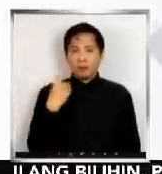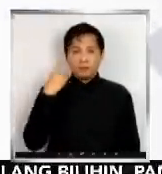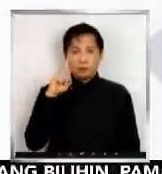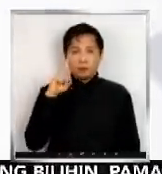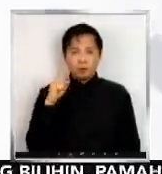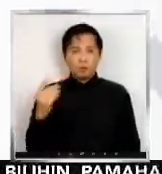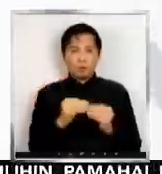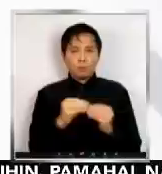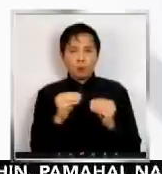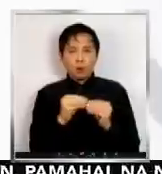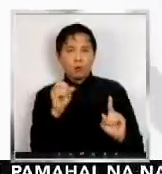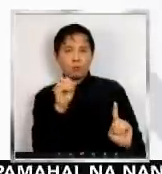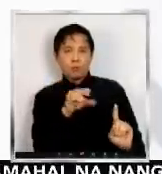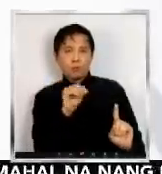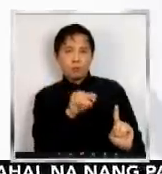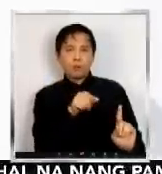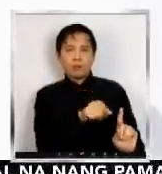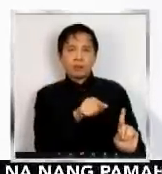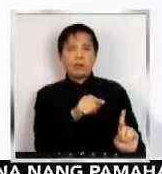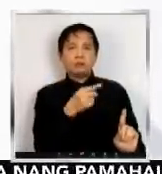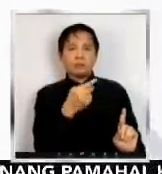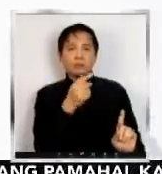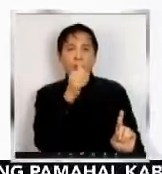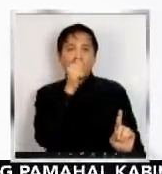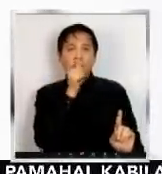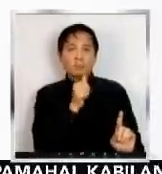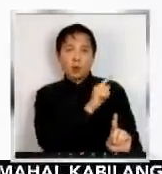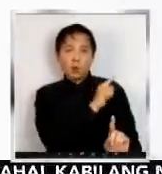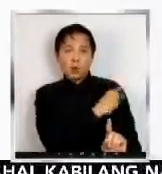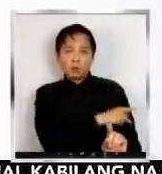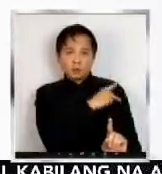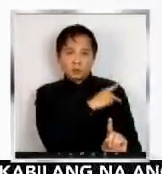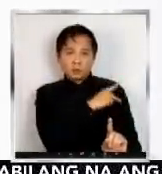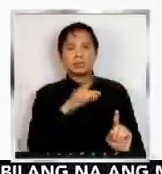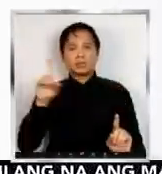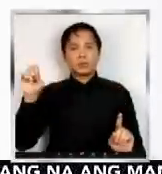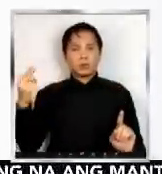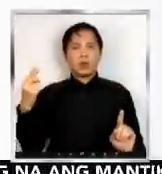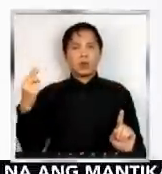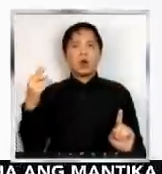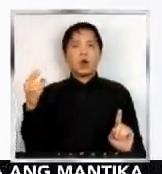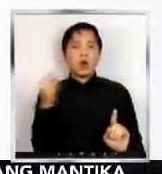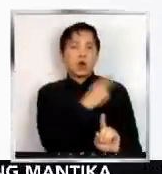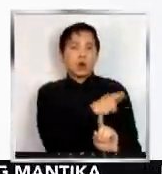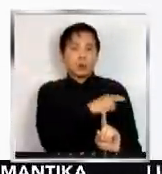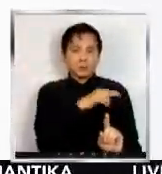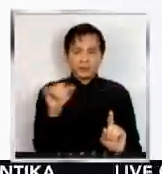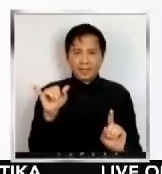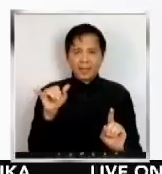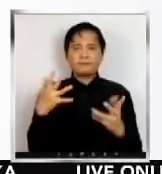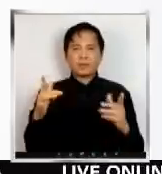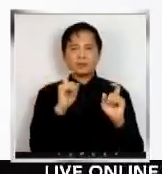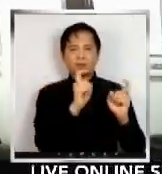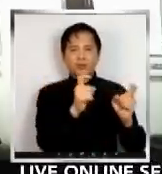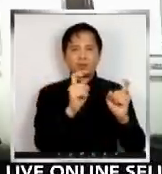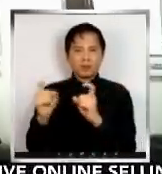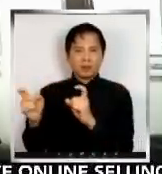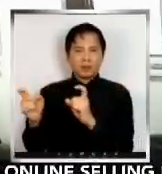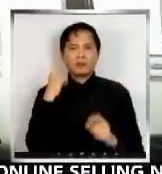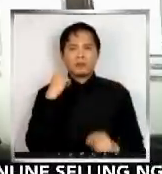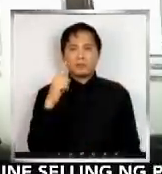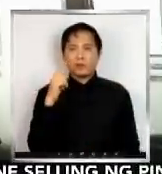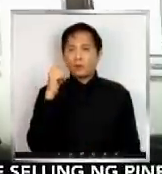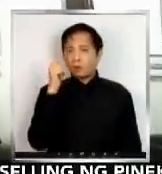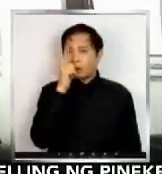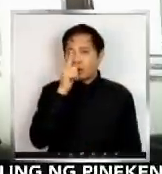ng 5 million pesos ang bawat DOH hospitals at specialty hospitals sa NCR, Central Luzon at Calabarzon. Gumagawa